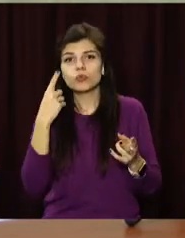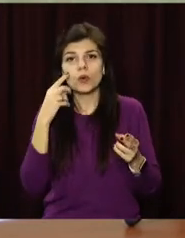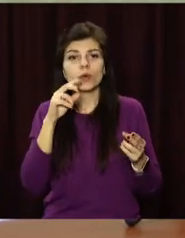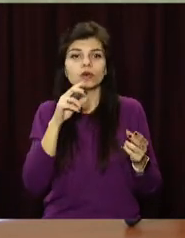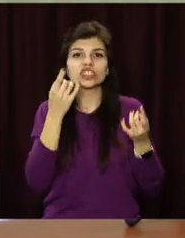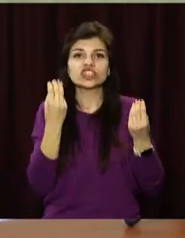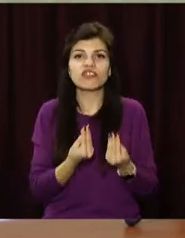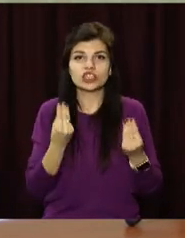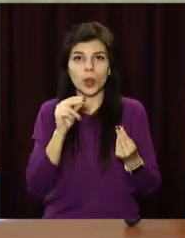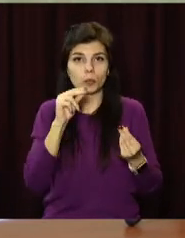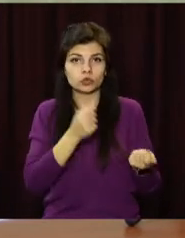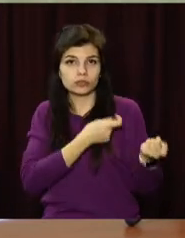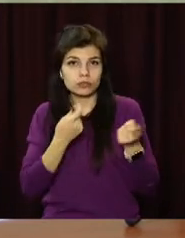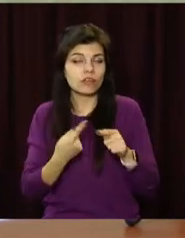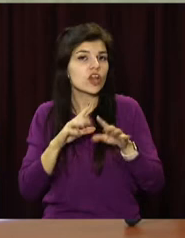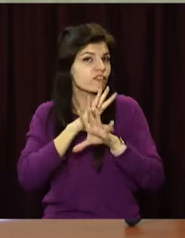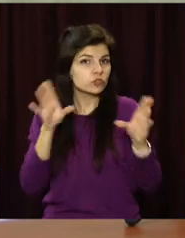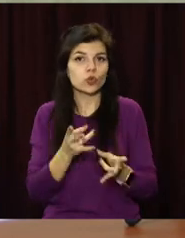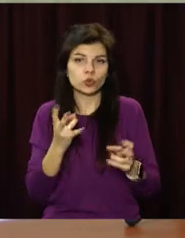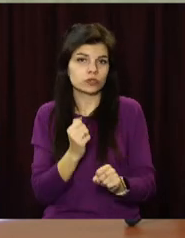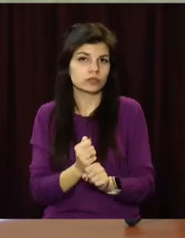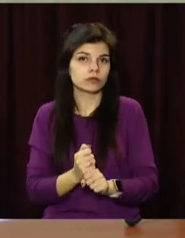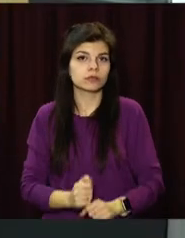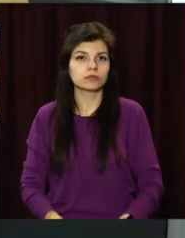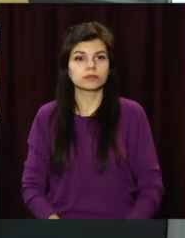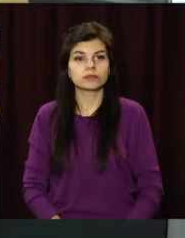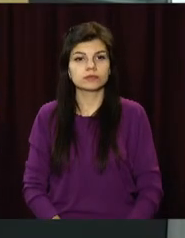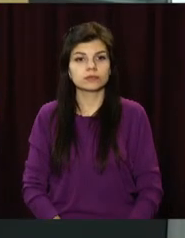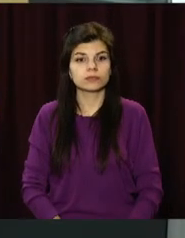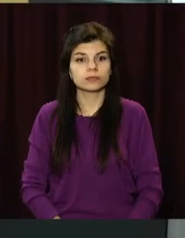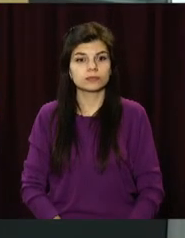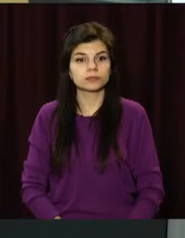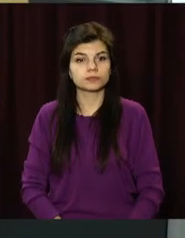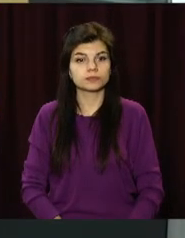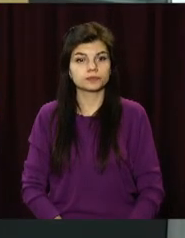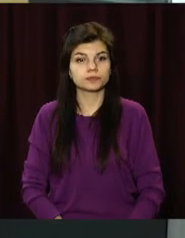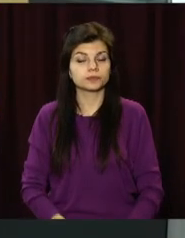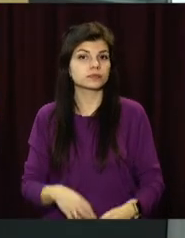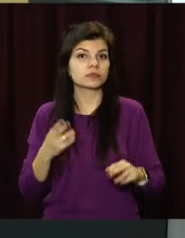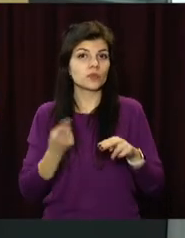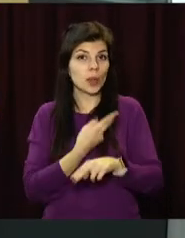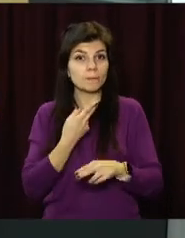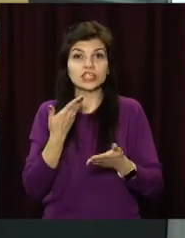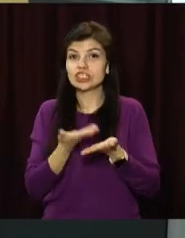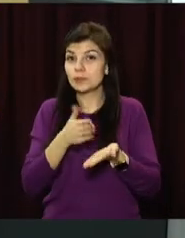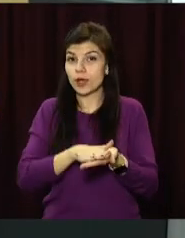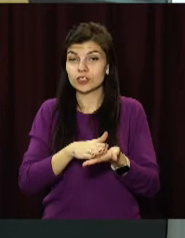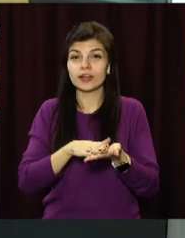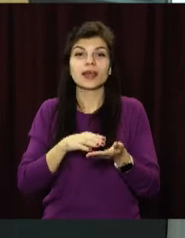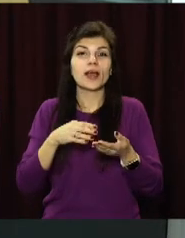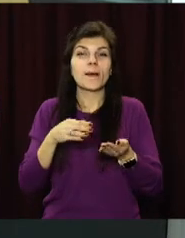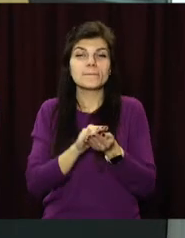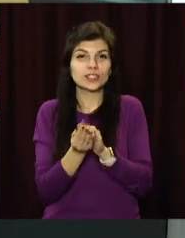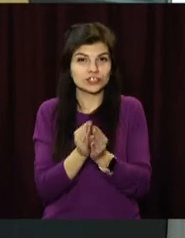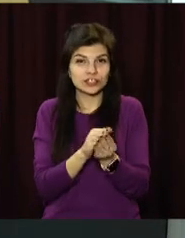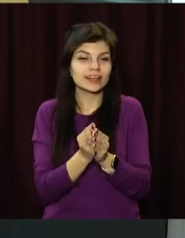свежий песок. Тоже это все необходимо сделать. без смажених пиріжків, консервантів